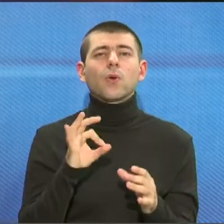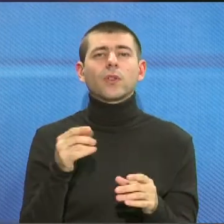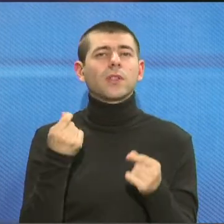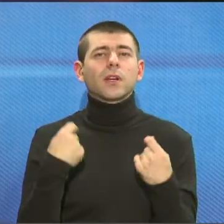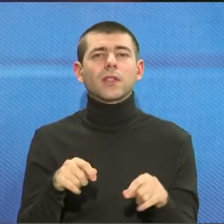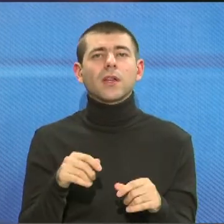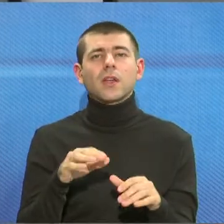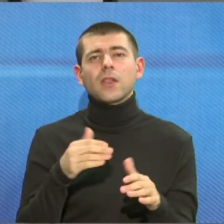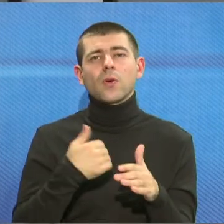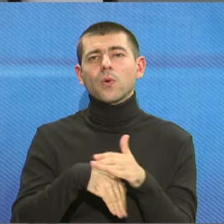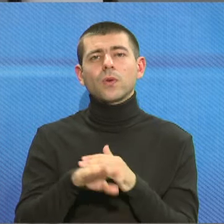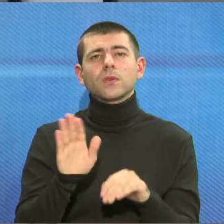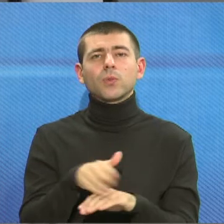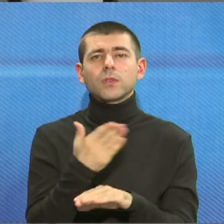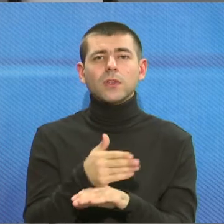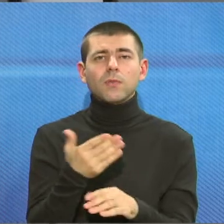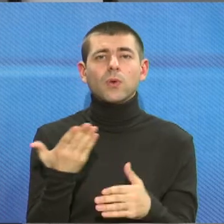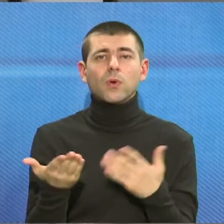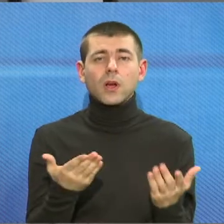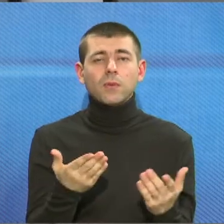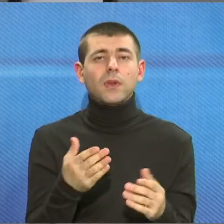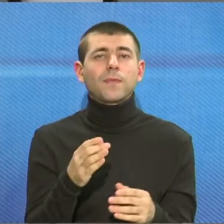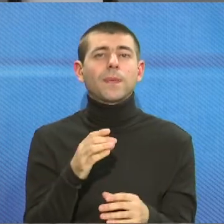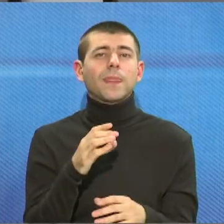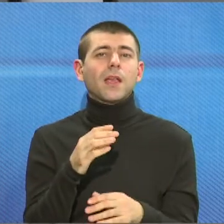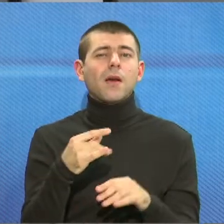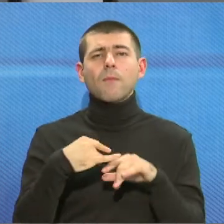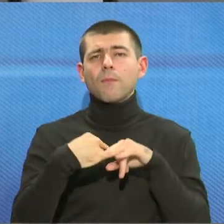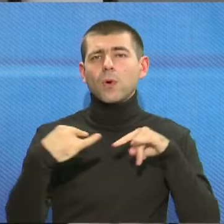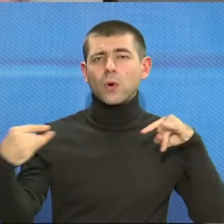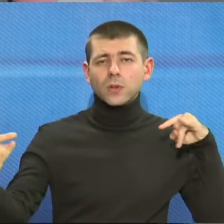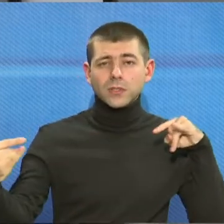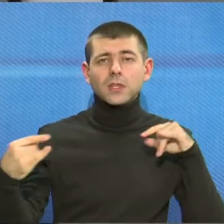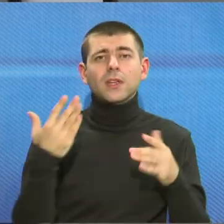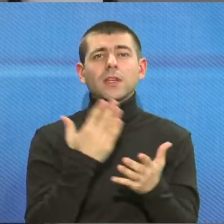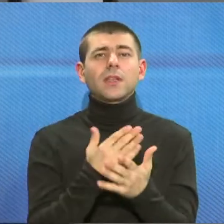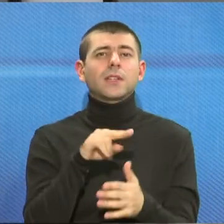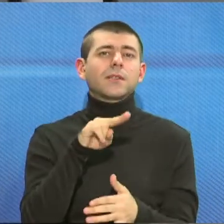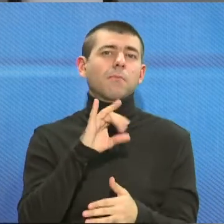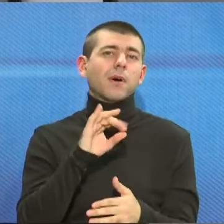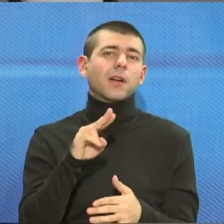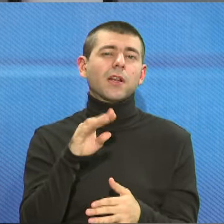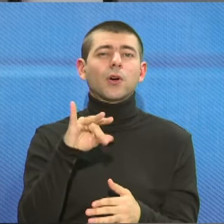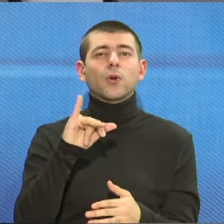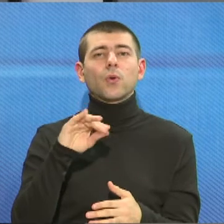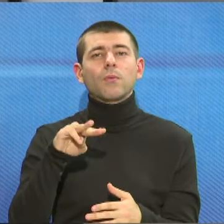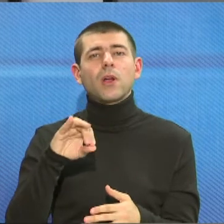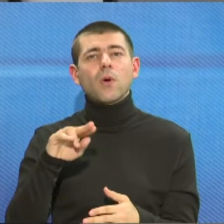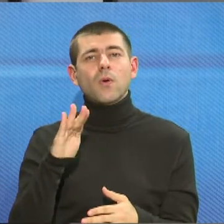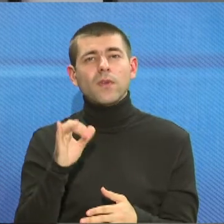пустыми руками. Начиная от железнодорожного моста, есть парк Кремлёва, спускаешься к